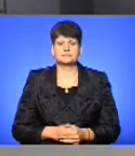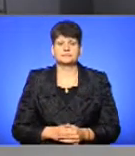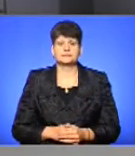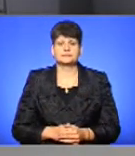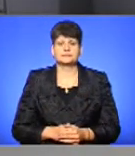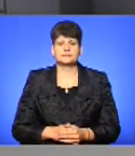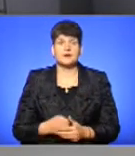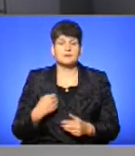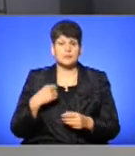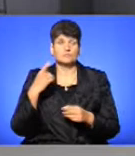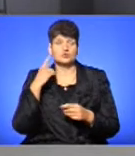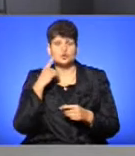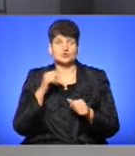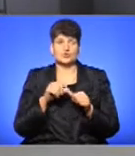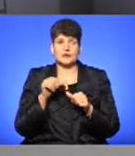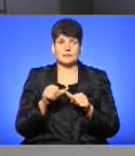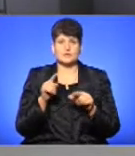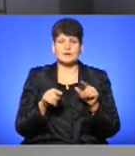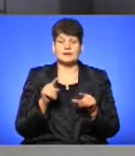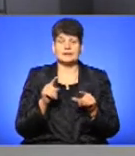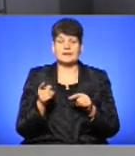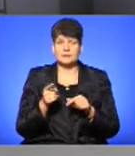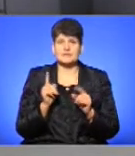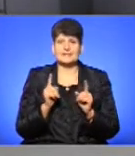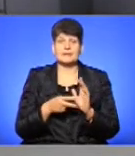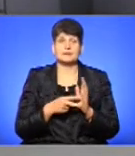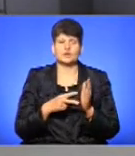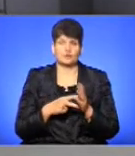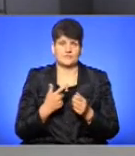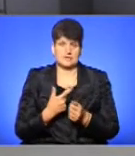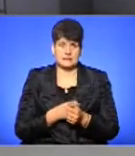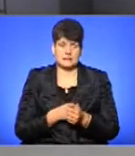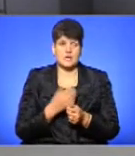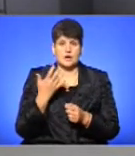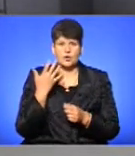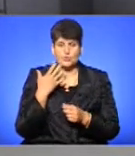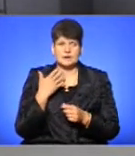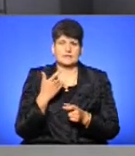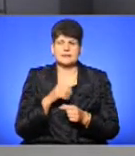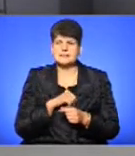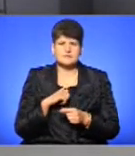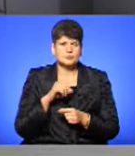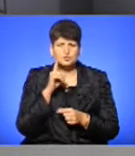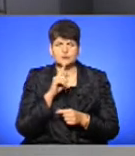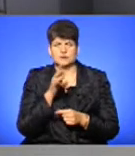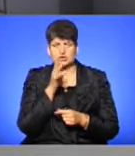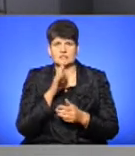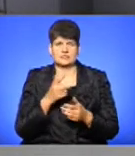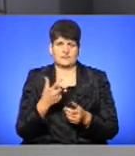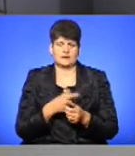Ми почули, що деякі тернополяни лише планують зараз вакцинуватися. От коли найсприятливіший час для вакцинування проти